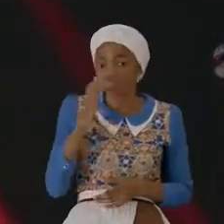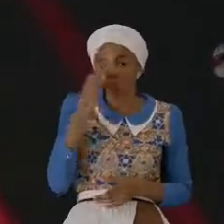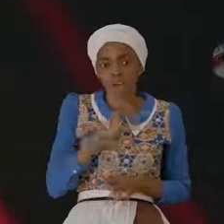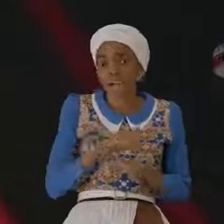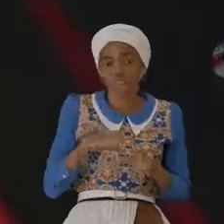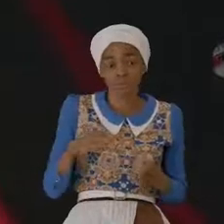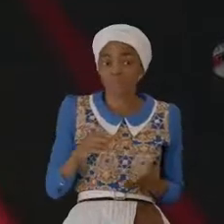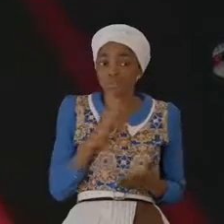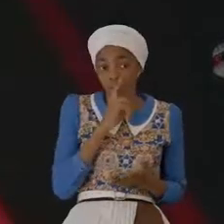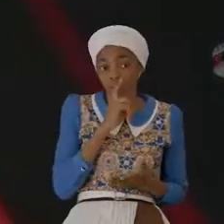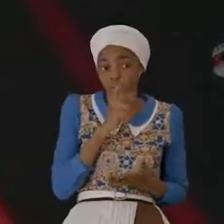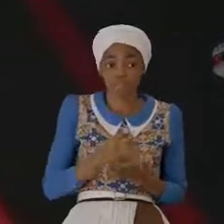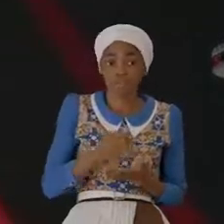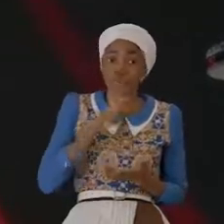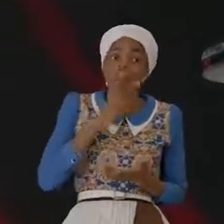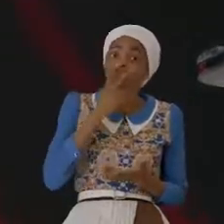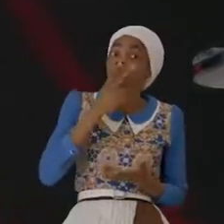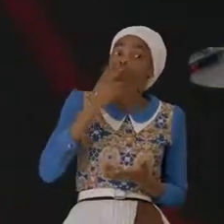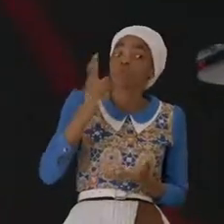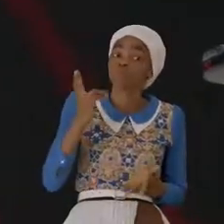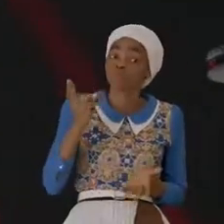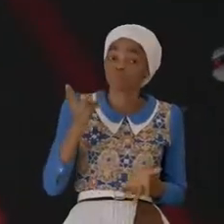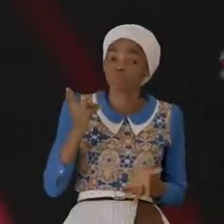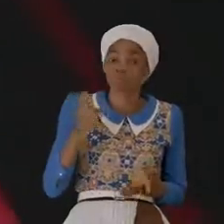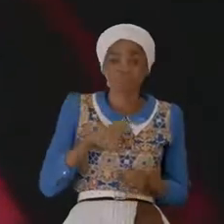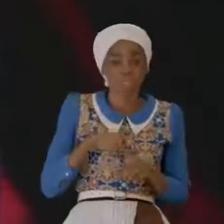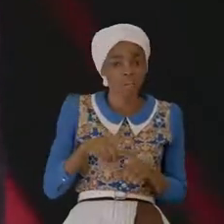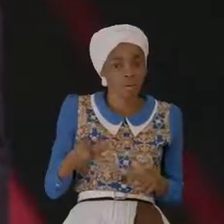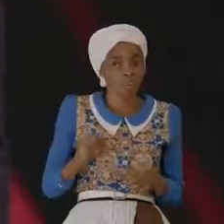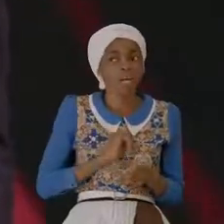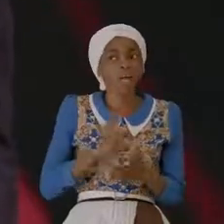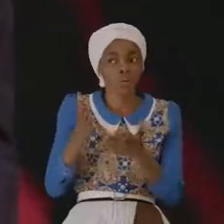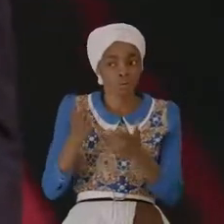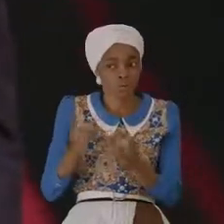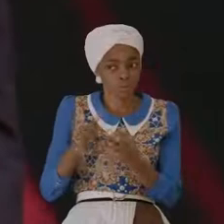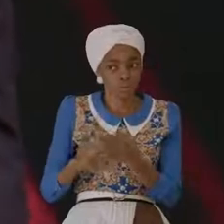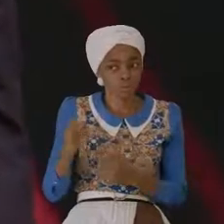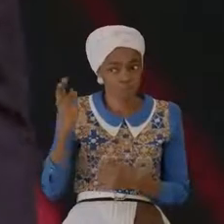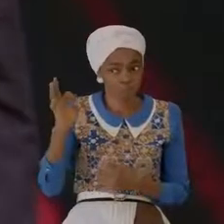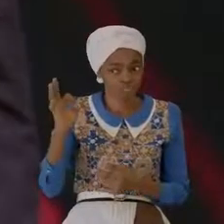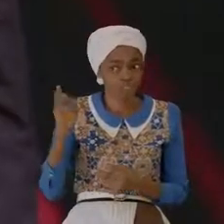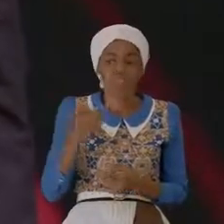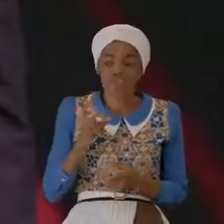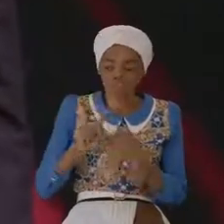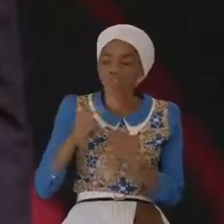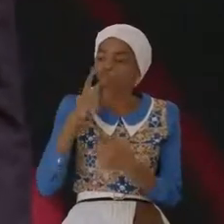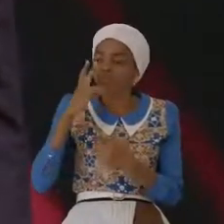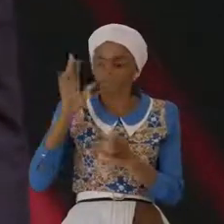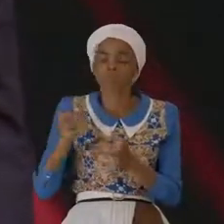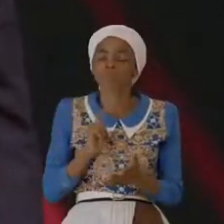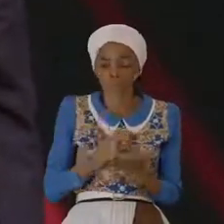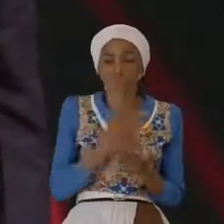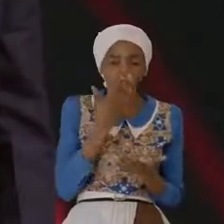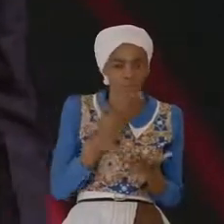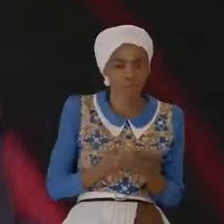n'aime pas fumer, je suis né de nouveau, mais je veux gagner les fumeurs, c'est pourquoi je mets ceci dans